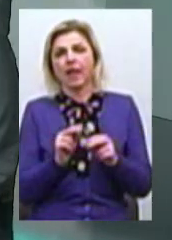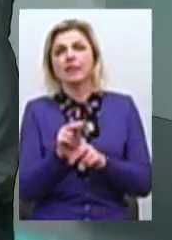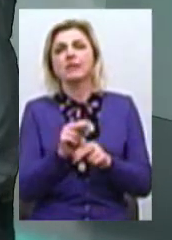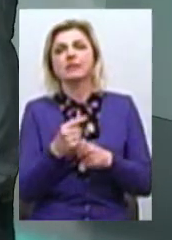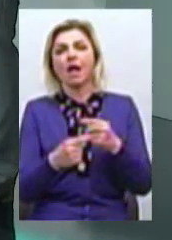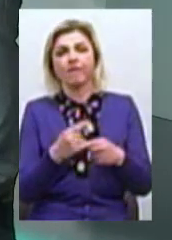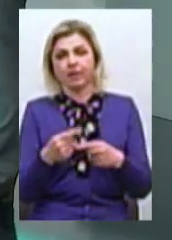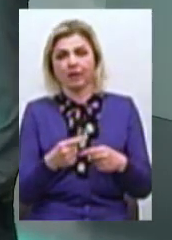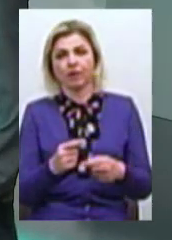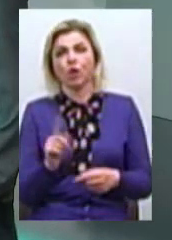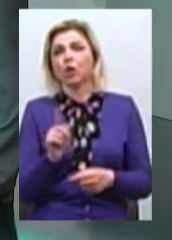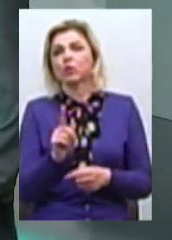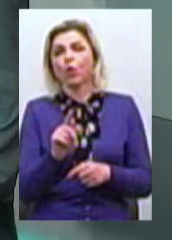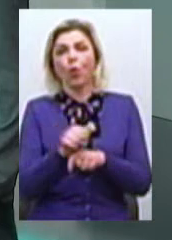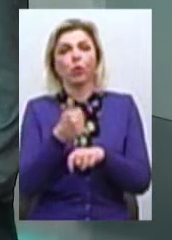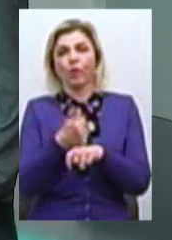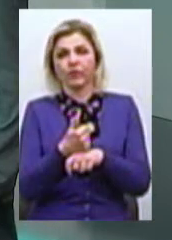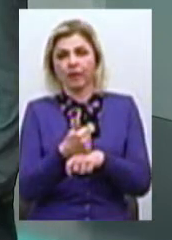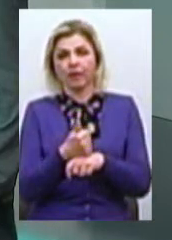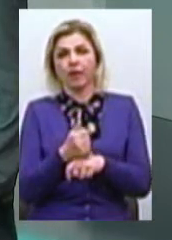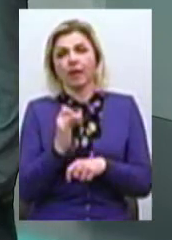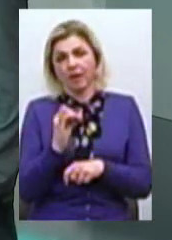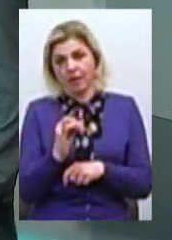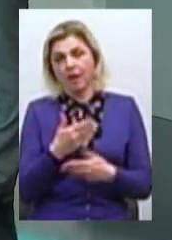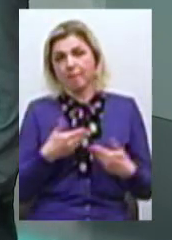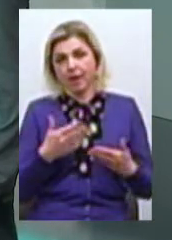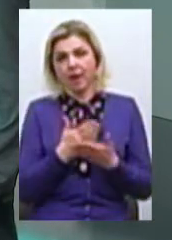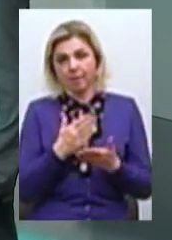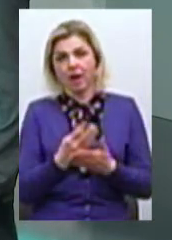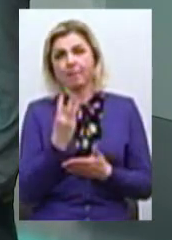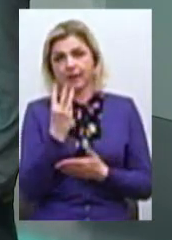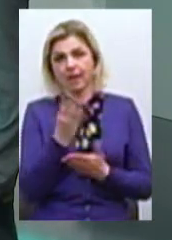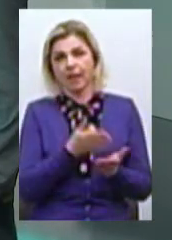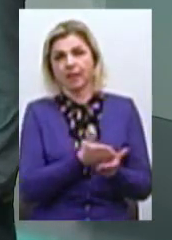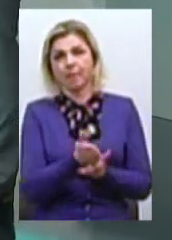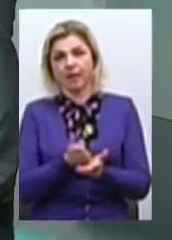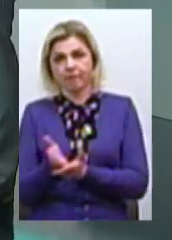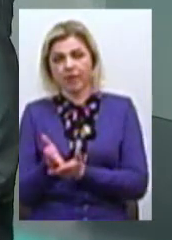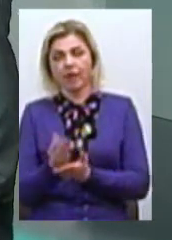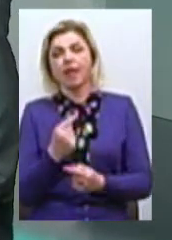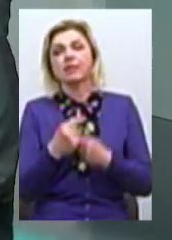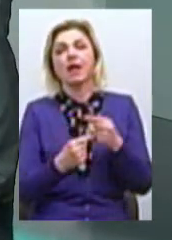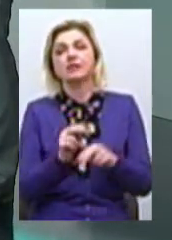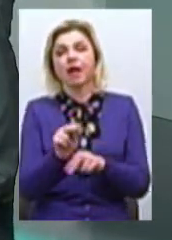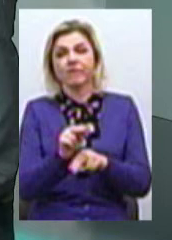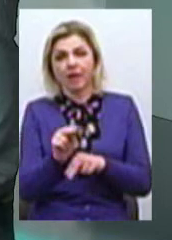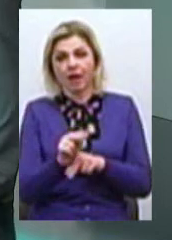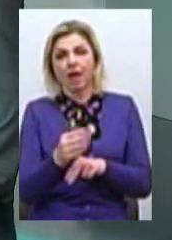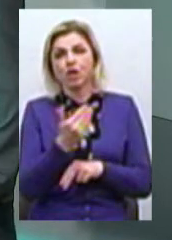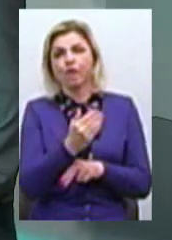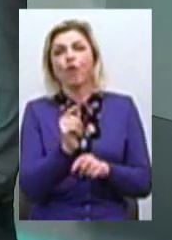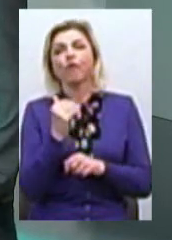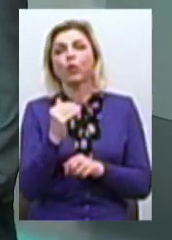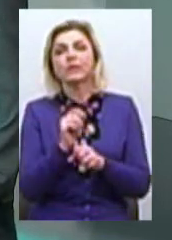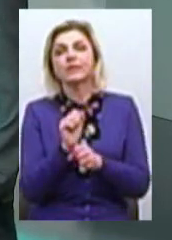Ну, саме головне, і ми маємо таких три направлення у наставника в його функціях.